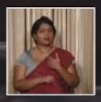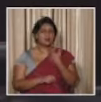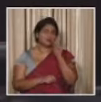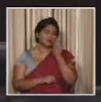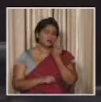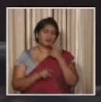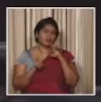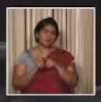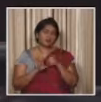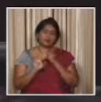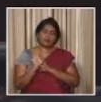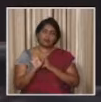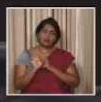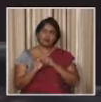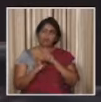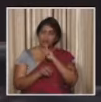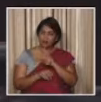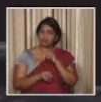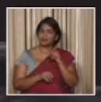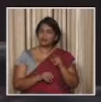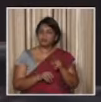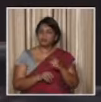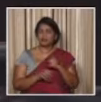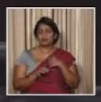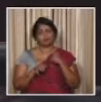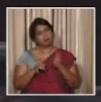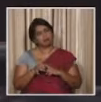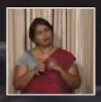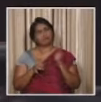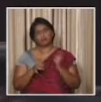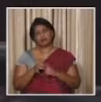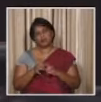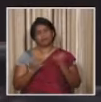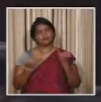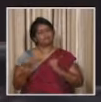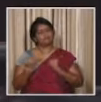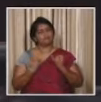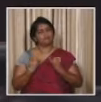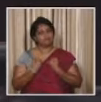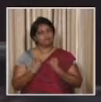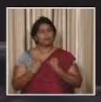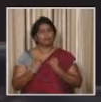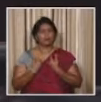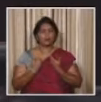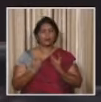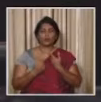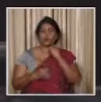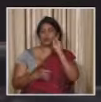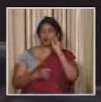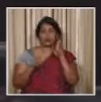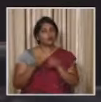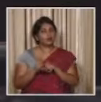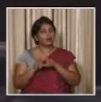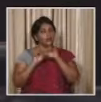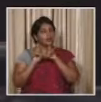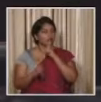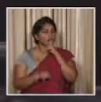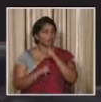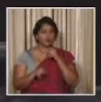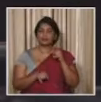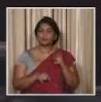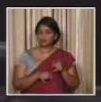ගානවා වගේ හැමතිස්සෙම එන අපිව මේ ප්‍රශ්න කරනවා අපිව විවේචනය කරනවා අපිට හූ කියනවා වගේ කතාන්දර